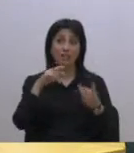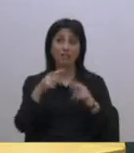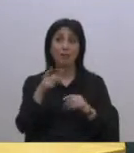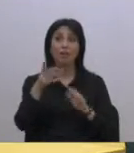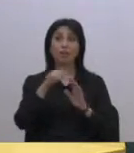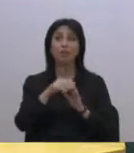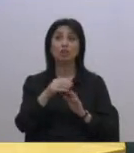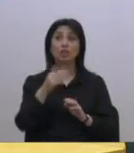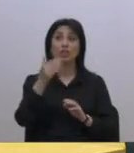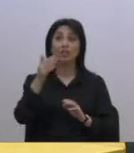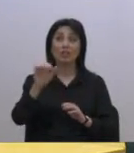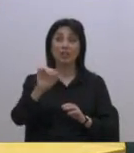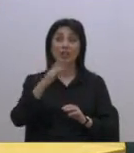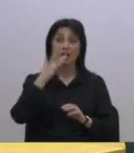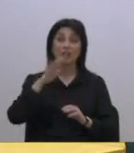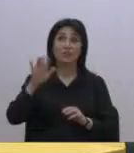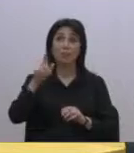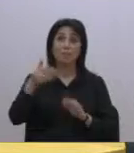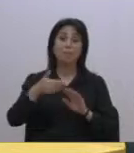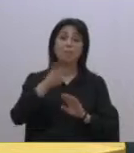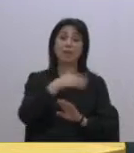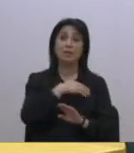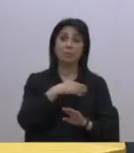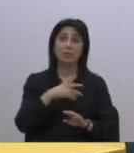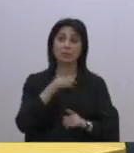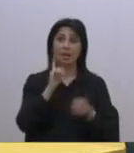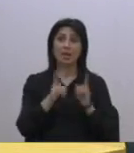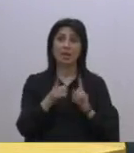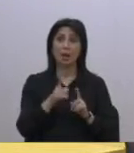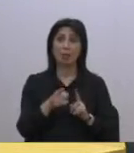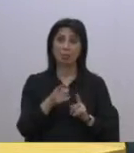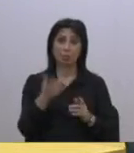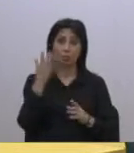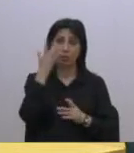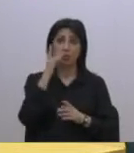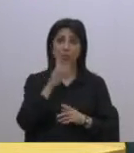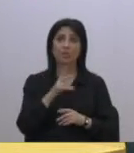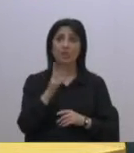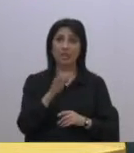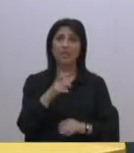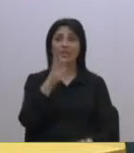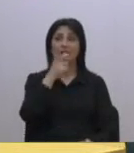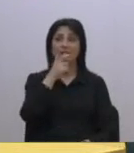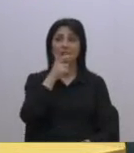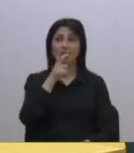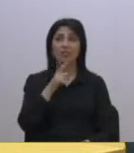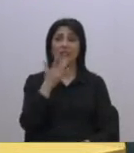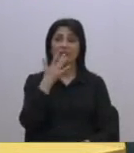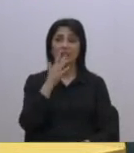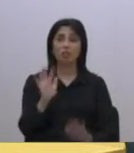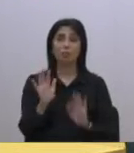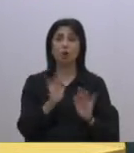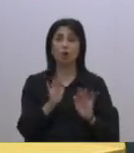შორის თითქოს დასავლეთისადმი, იმიტომ რომ მანამდე ხო რეალურად აი რო წარმოვიდგინოთ, კი მიხეილ სააკაშვილის ნაციონალური მოძრაობის დროს, რა თქმა